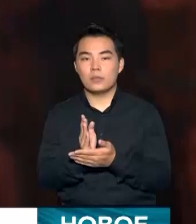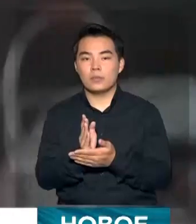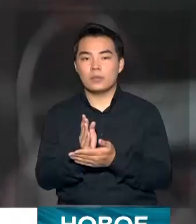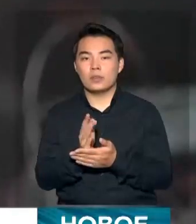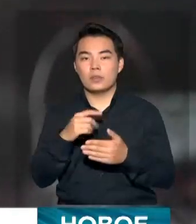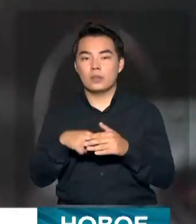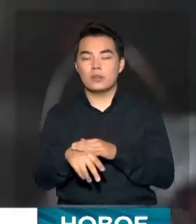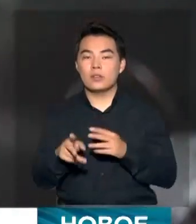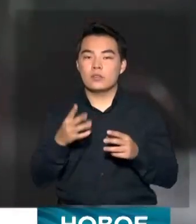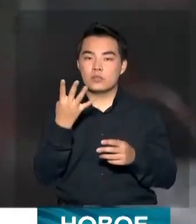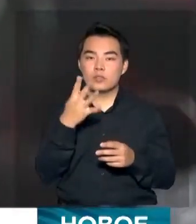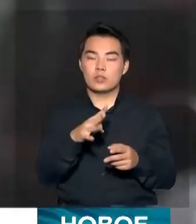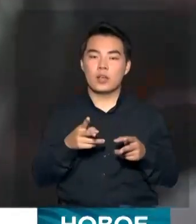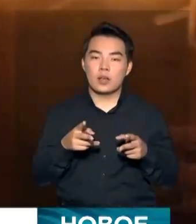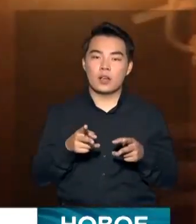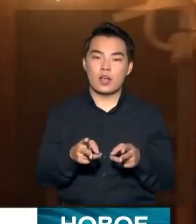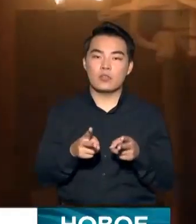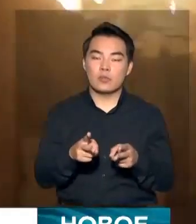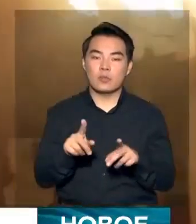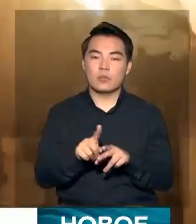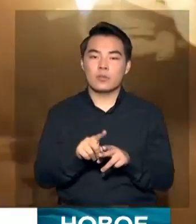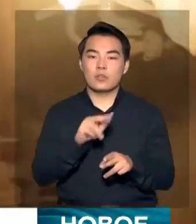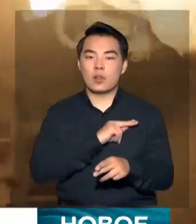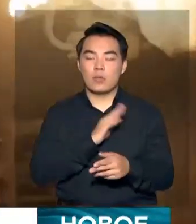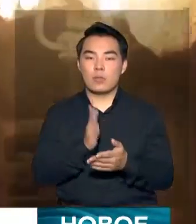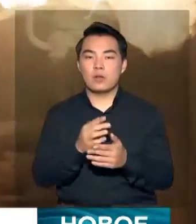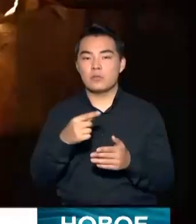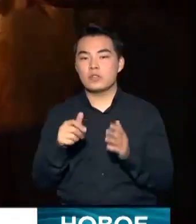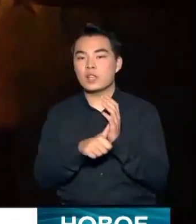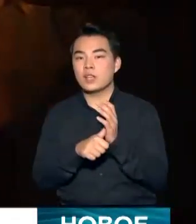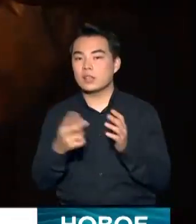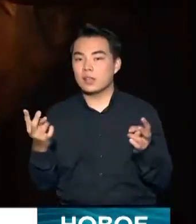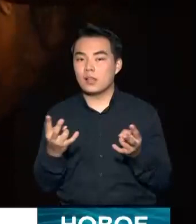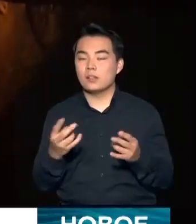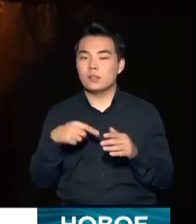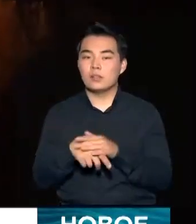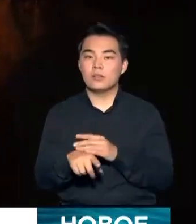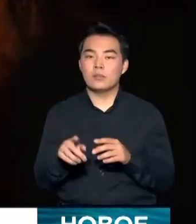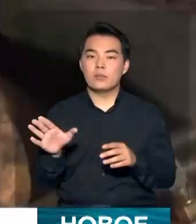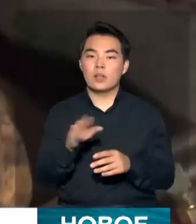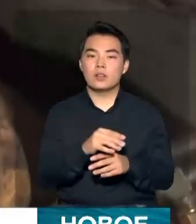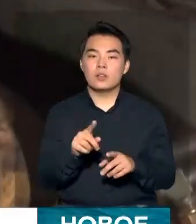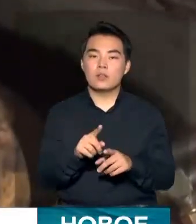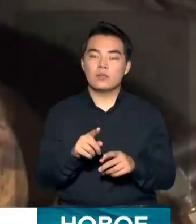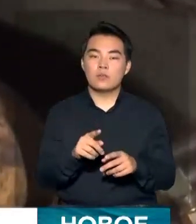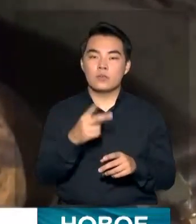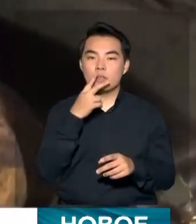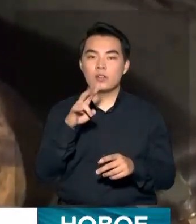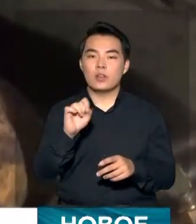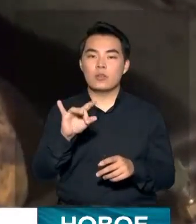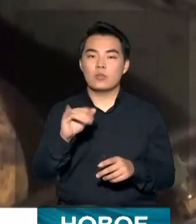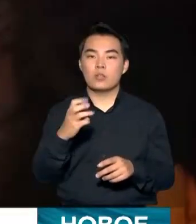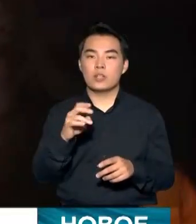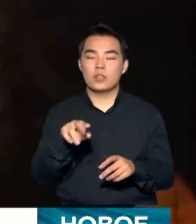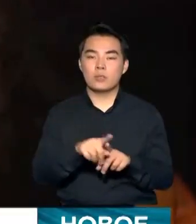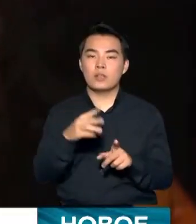работают 4 котла из 6, ремонт продолжается. Добавлю, ранее проверки выявили множество нарушений в эксплуатации